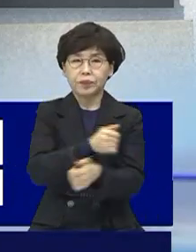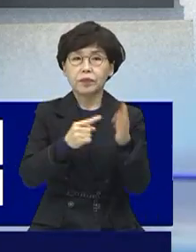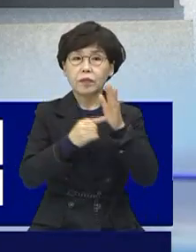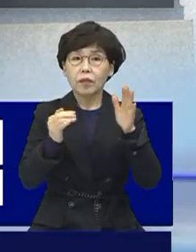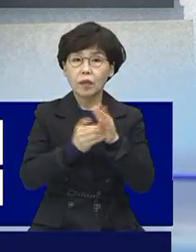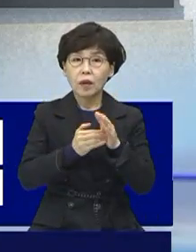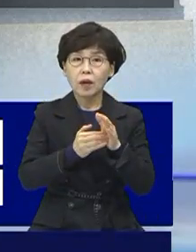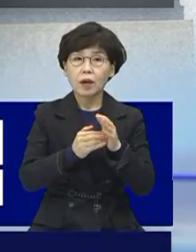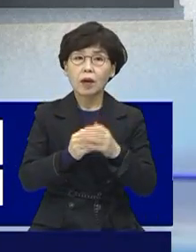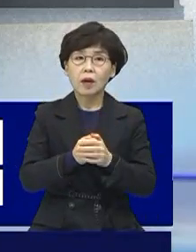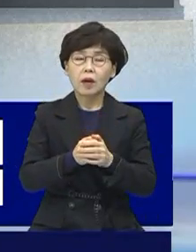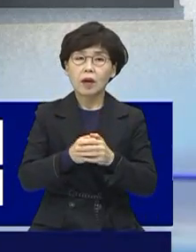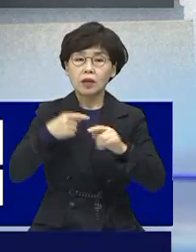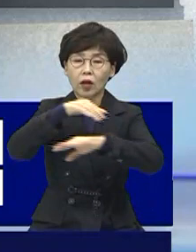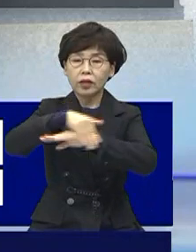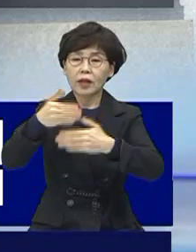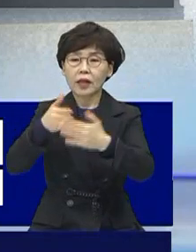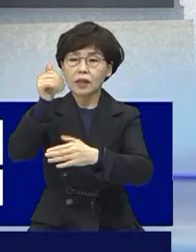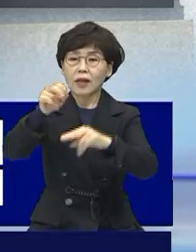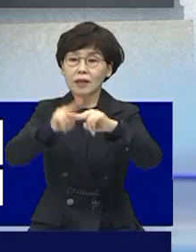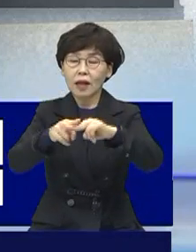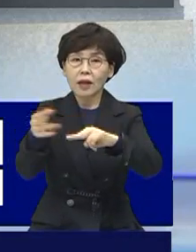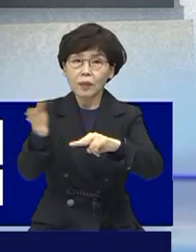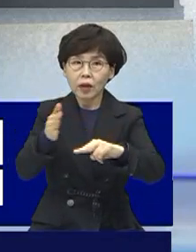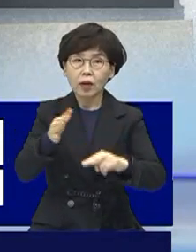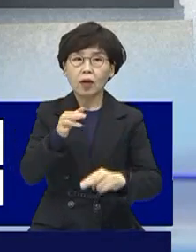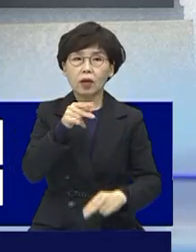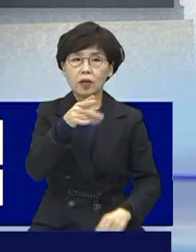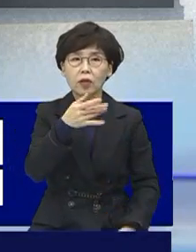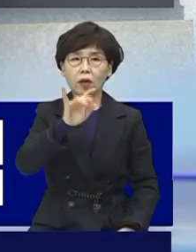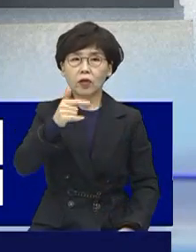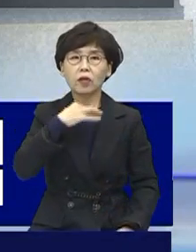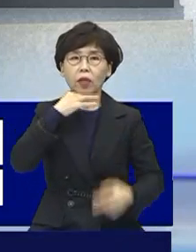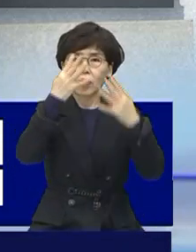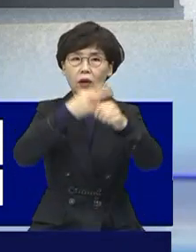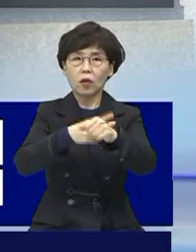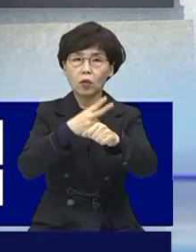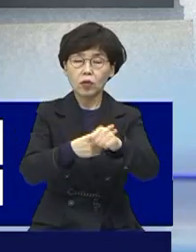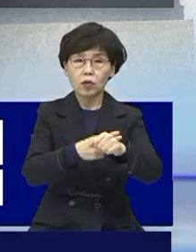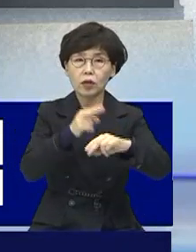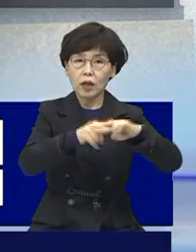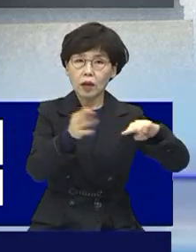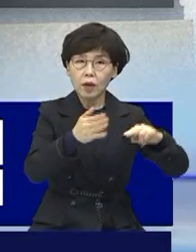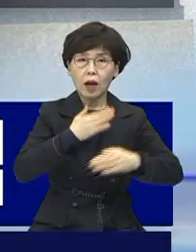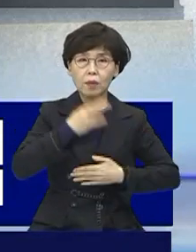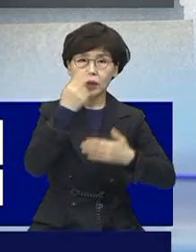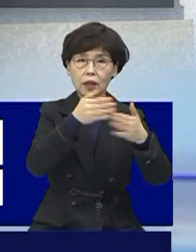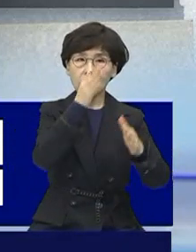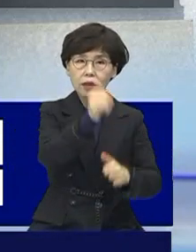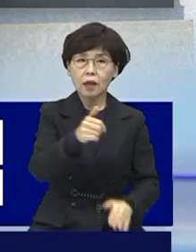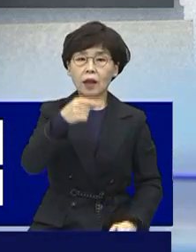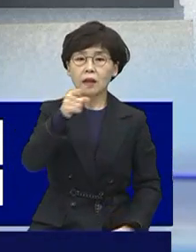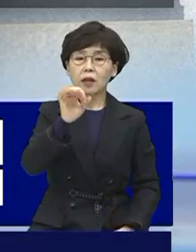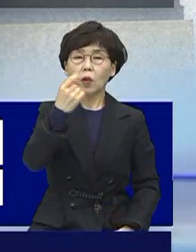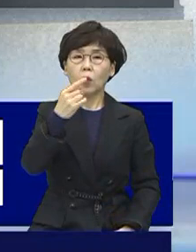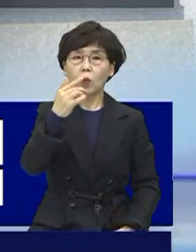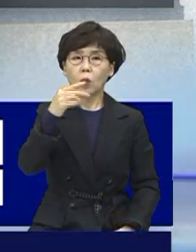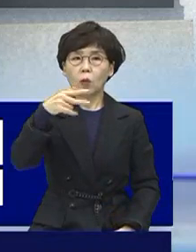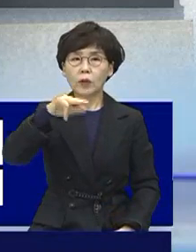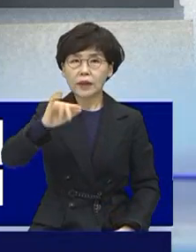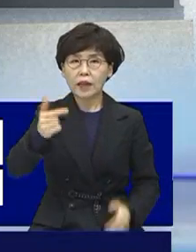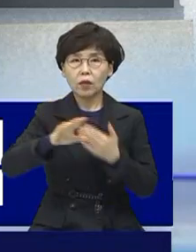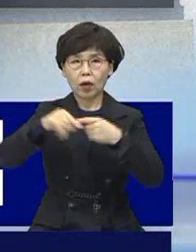후임 정책실장에는 성태윤 연세대 교수를, 공석이던 안보실장에는 장호진 외교부